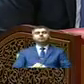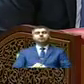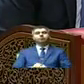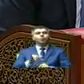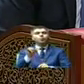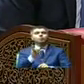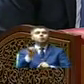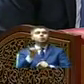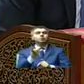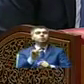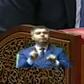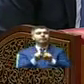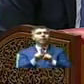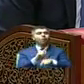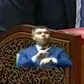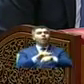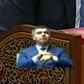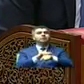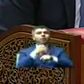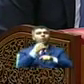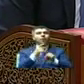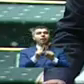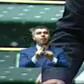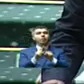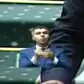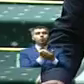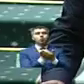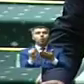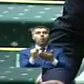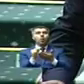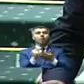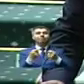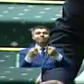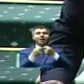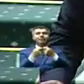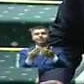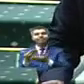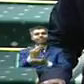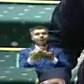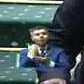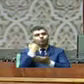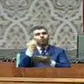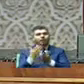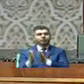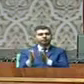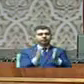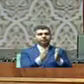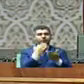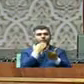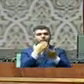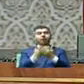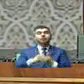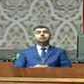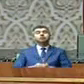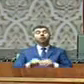سنستيقظ للبتر نهائيا وقطعا مع هذه؟ شكرا السيد المستشار المحترم. الكلمة للسيد